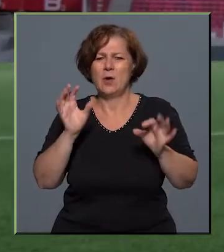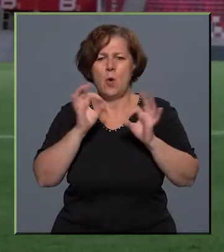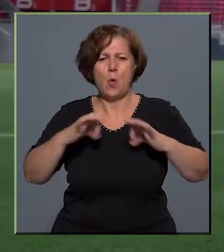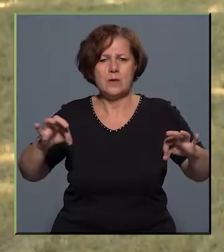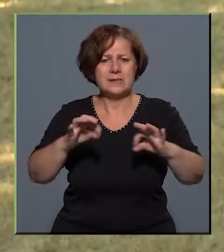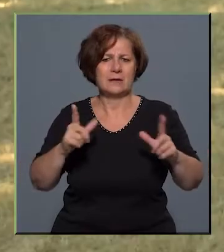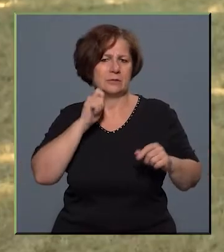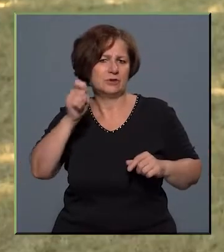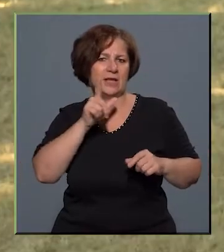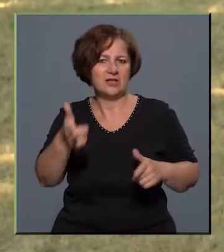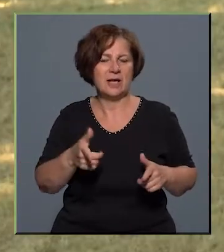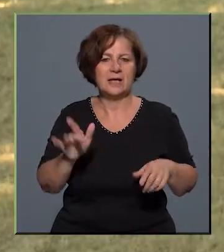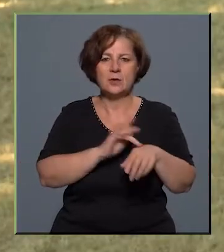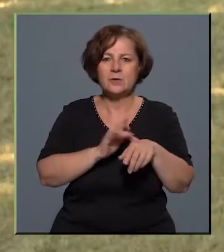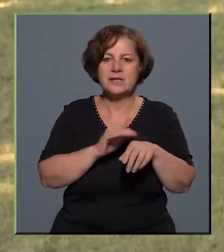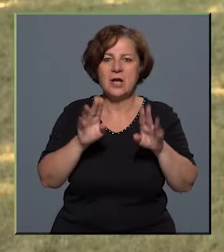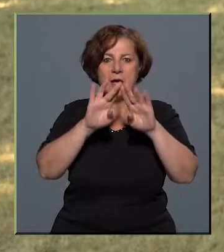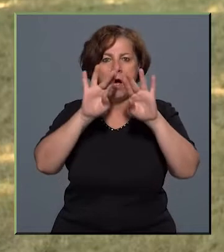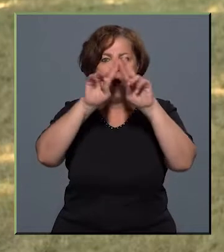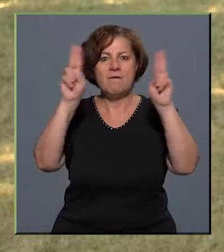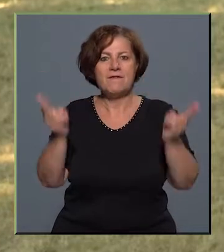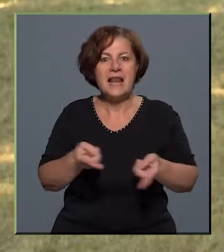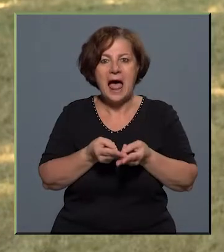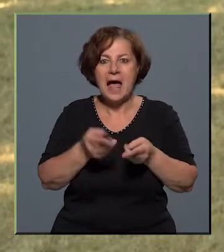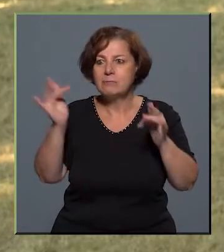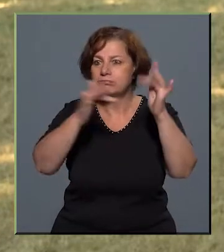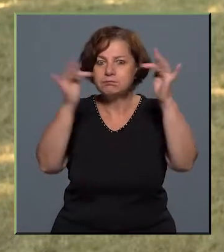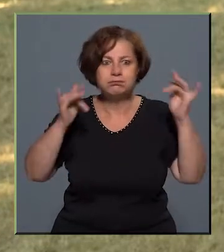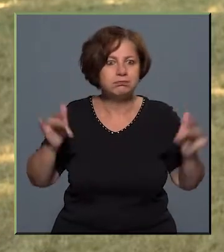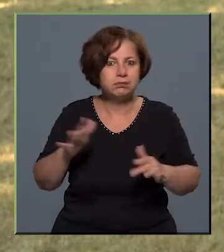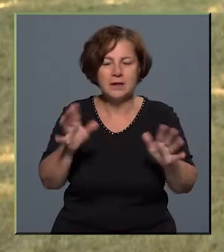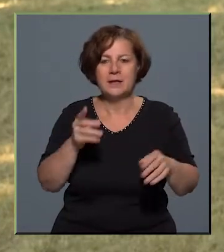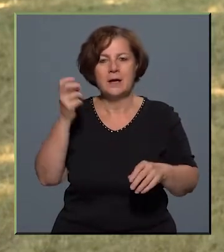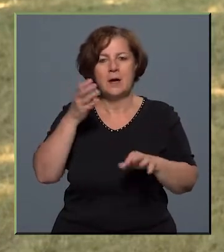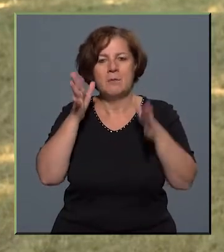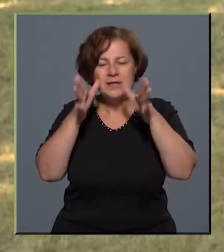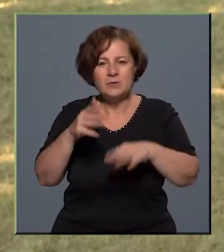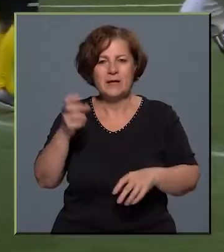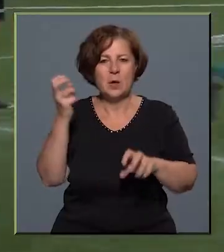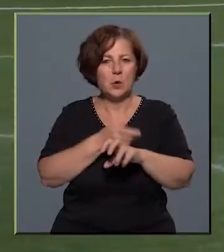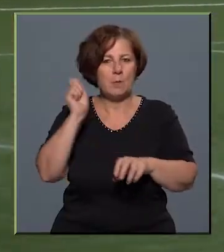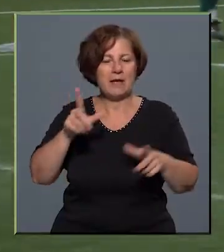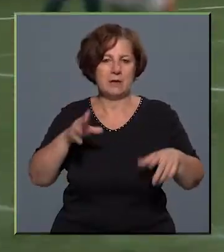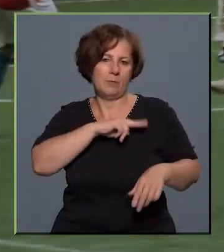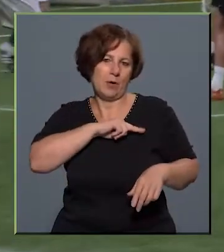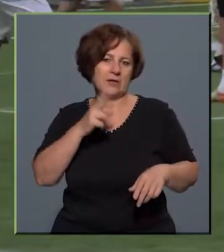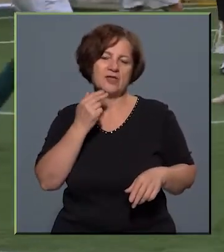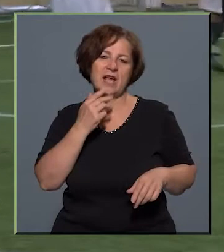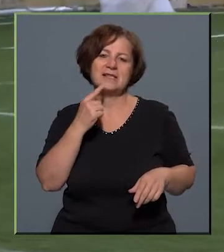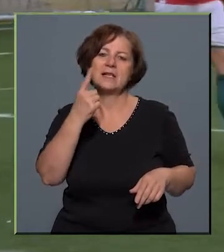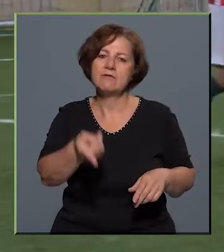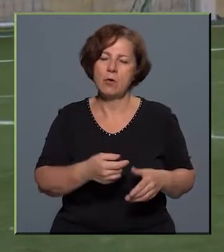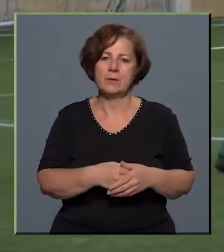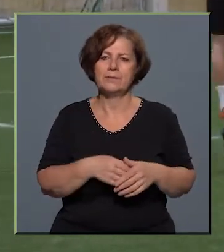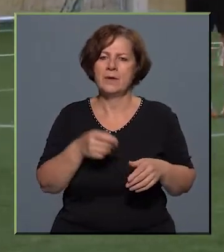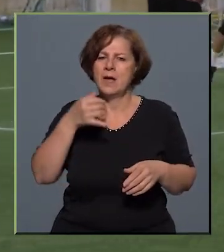Kőbányára, nagyon színes országok, tehát a világ tényleg minden tájáról. Bízunk benne, hogy a kőbányaiaknak is tetszeni fog. Ez a fajta